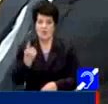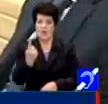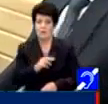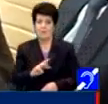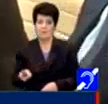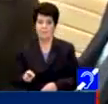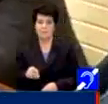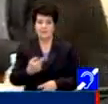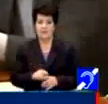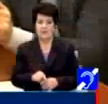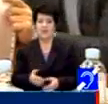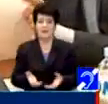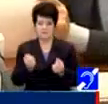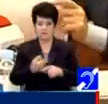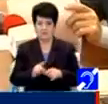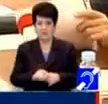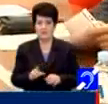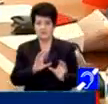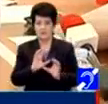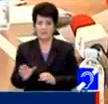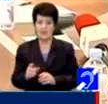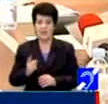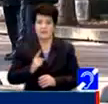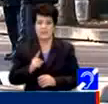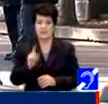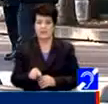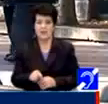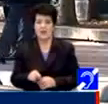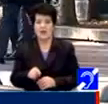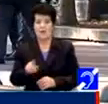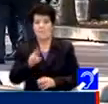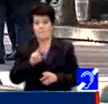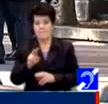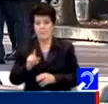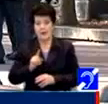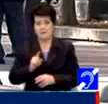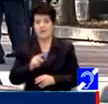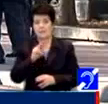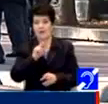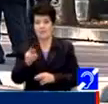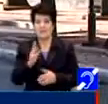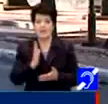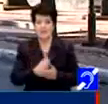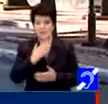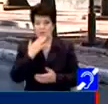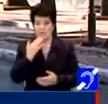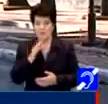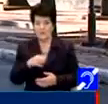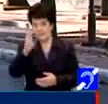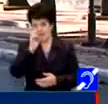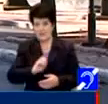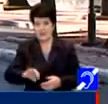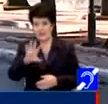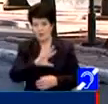Filip spune că nu ține neapărat să-i fie asigurată securitatea de către agenți de pază, dar prevederea există în mai multe state europene